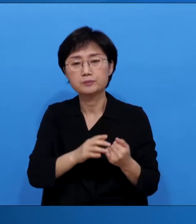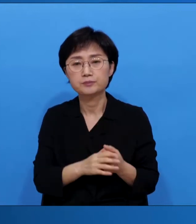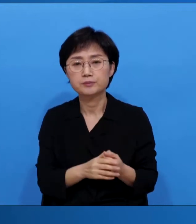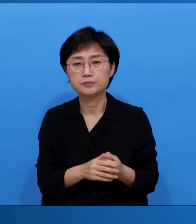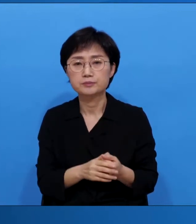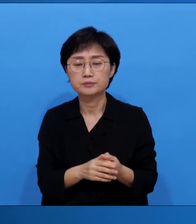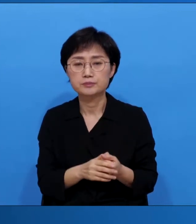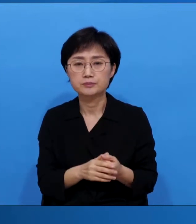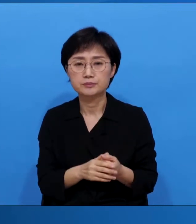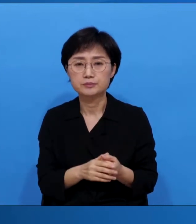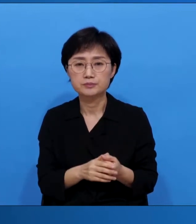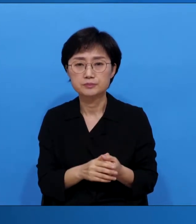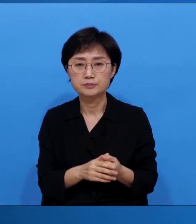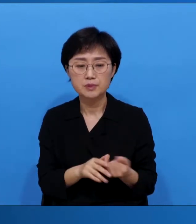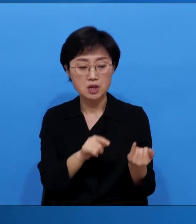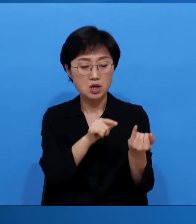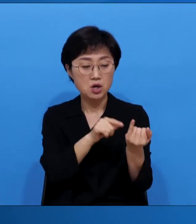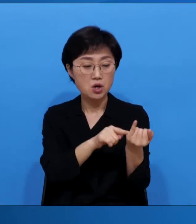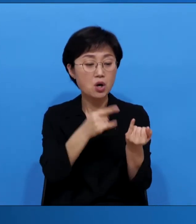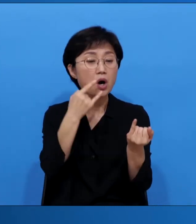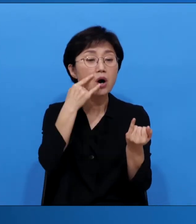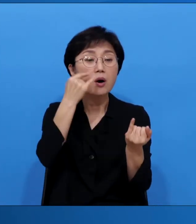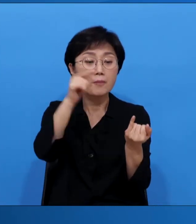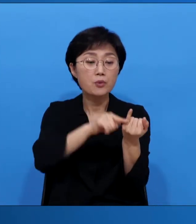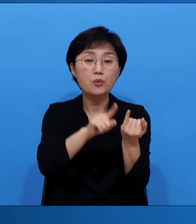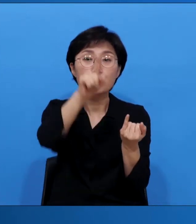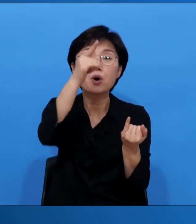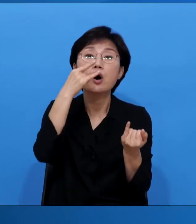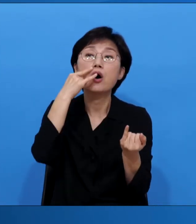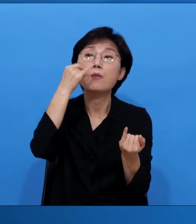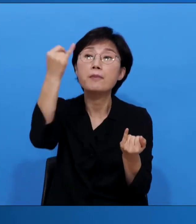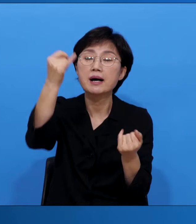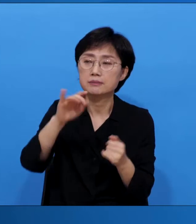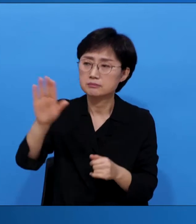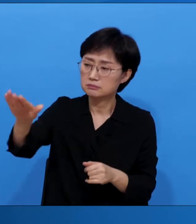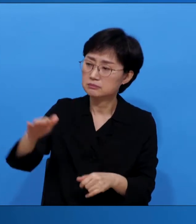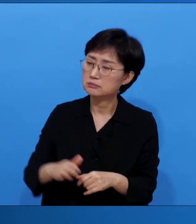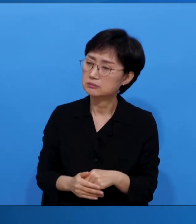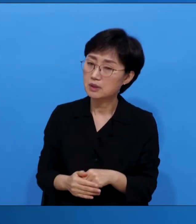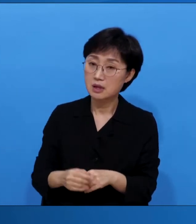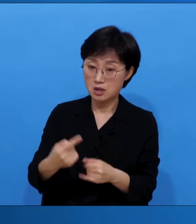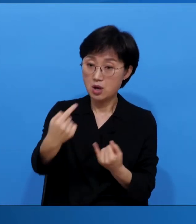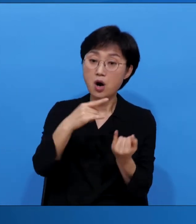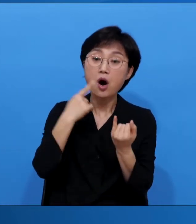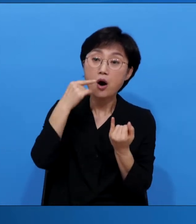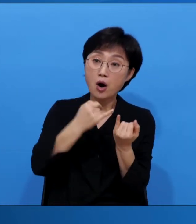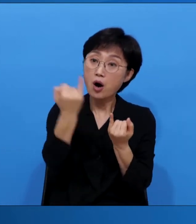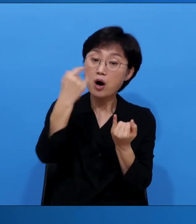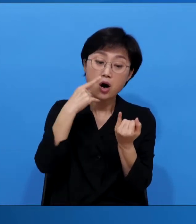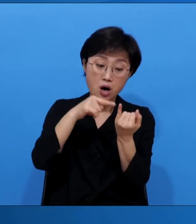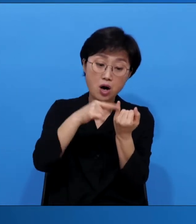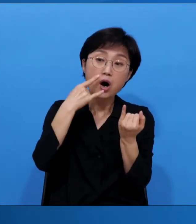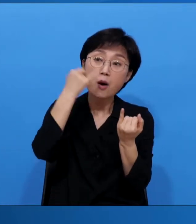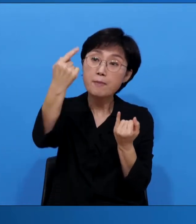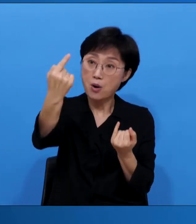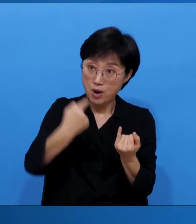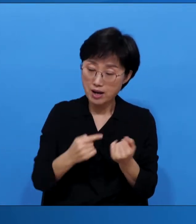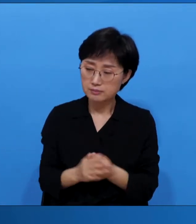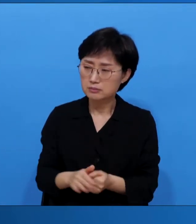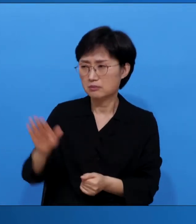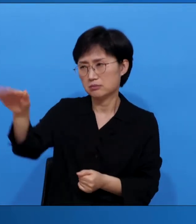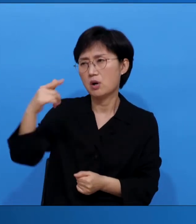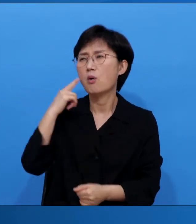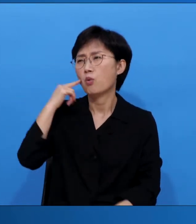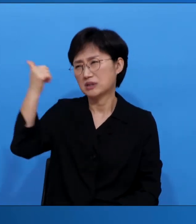mental problem. 그 어머니가요, 거짓말하는 거예요. And her mother continued to tell these kinds of lies, 얘가